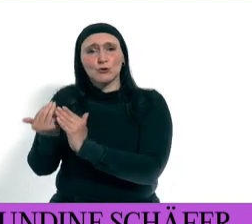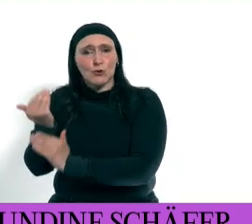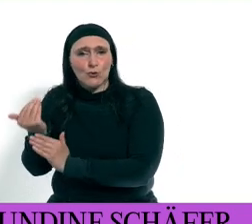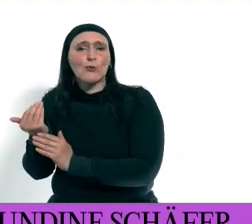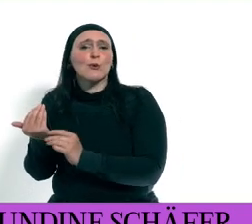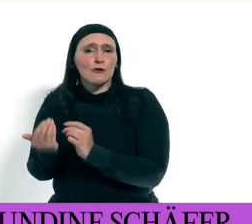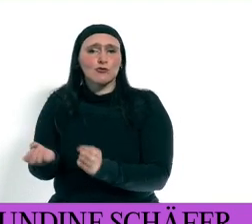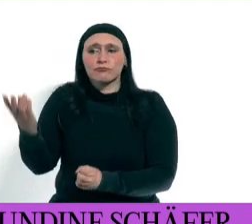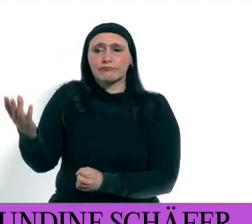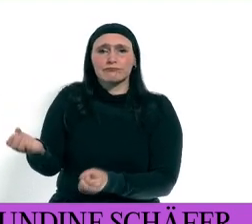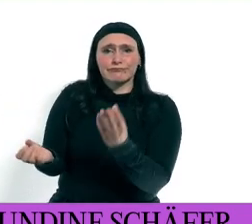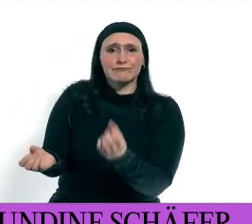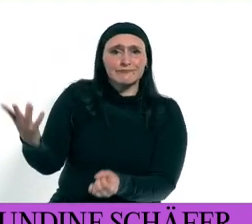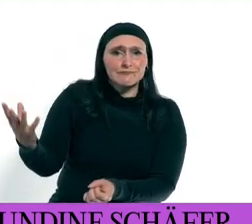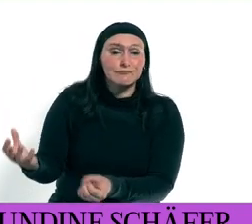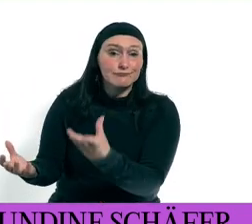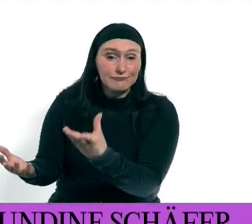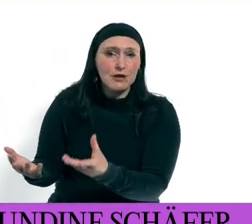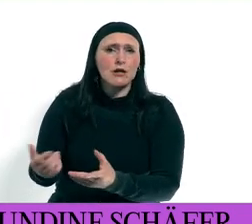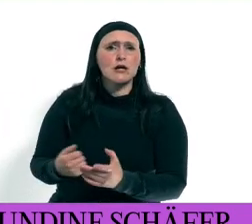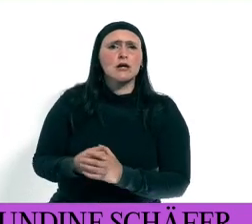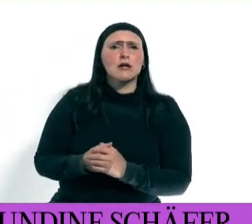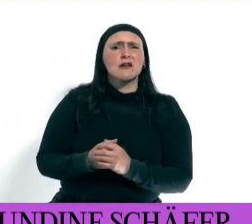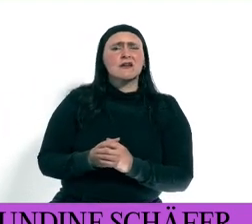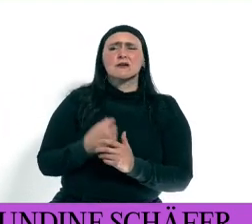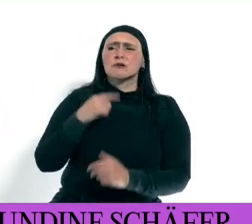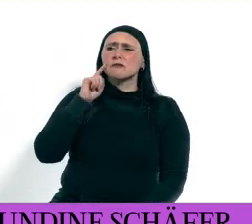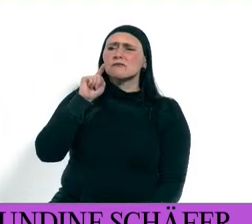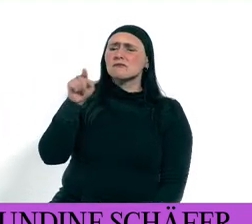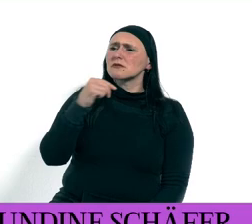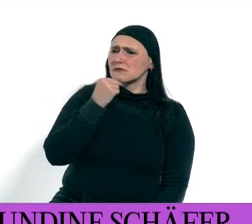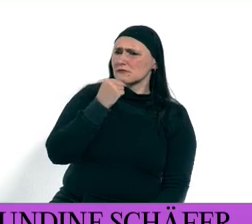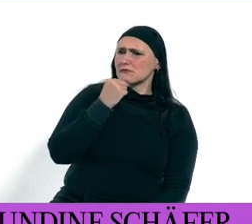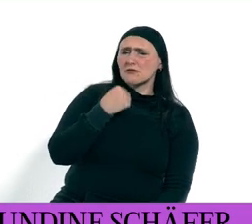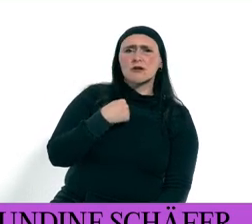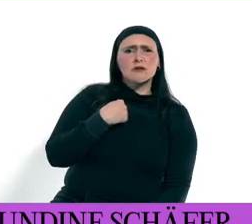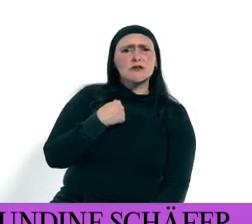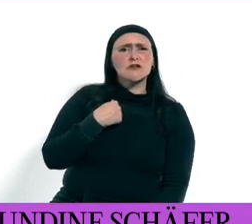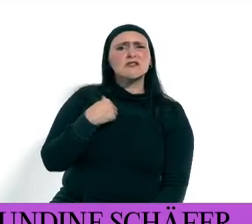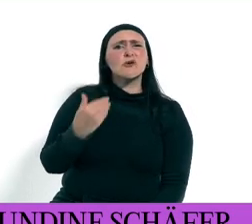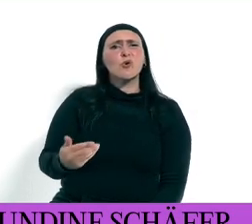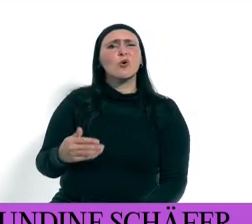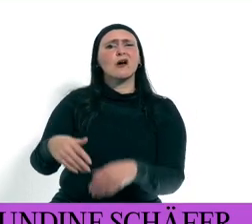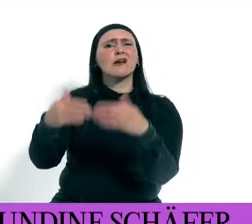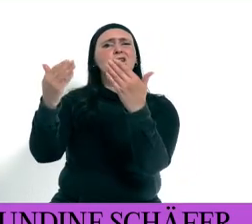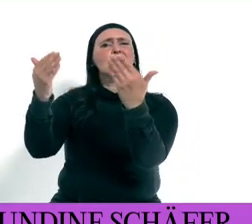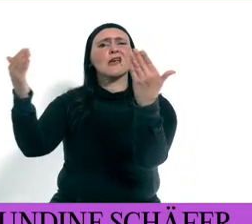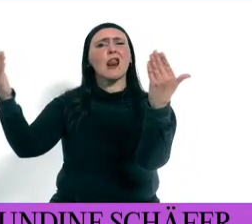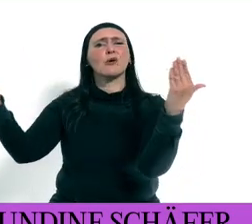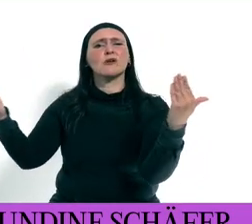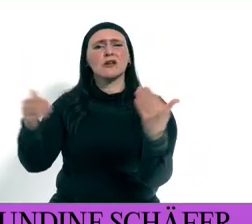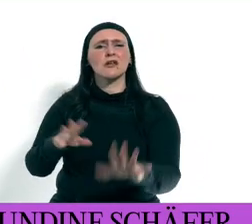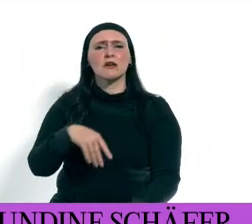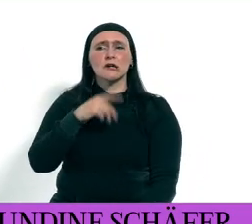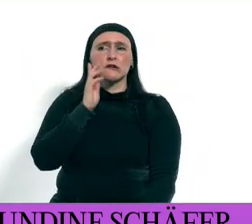Und wir gründeten uns als Kollektiv, weil wir realisierten, dass wir als KünstlerInnen gar kein